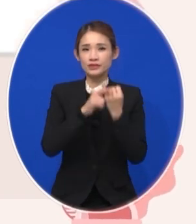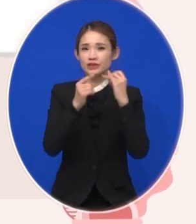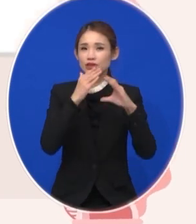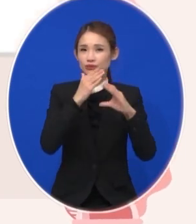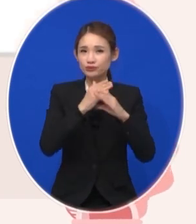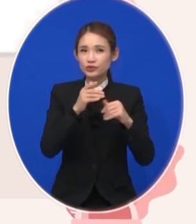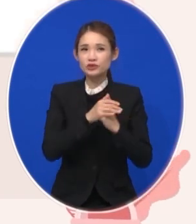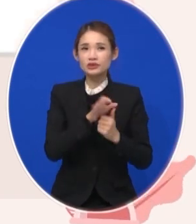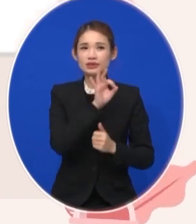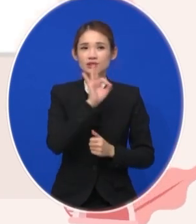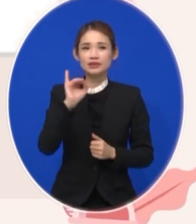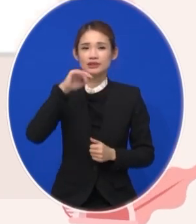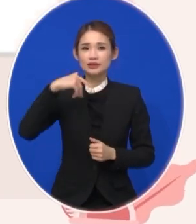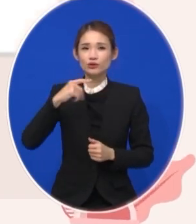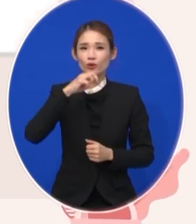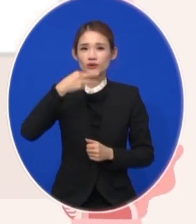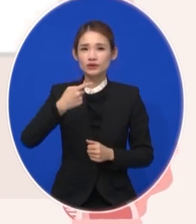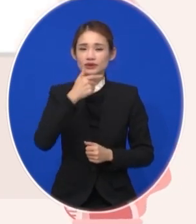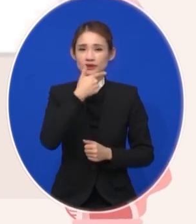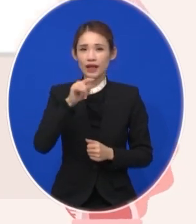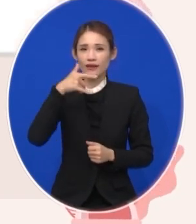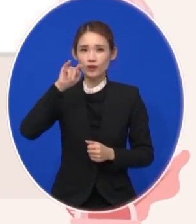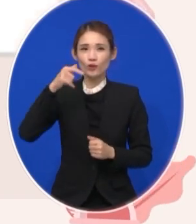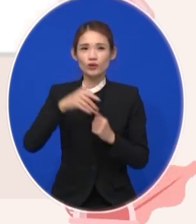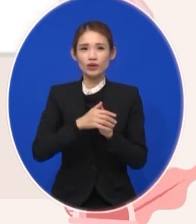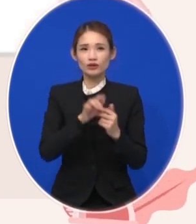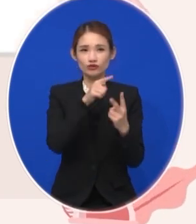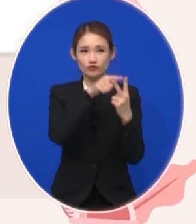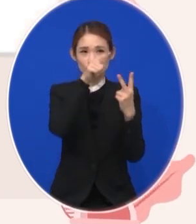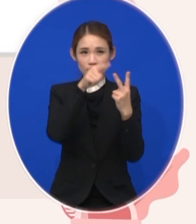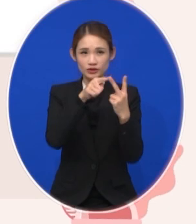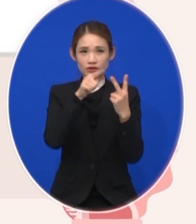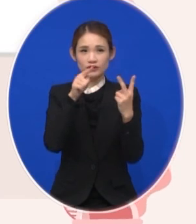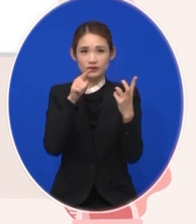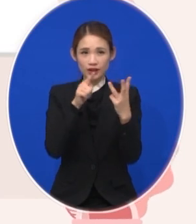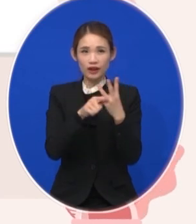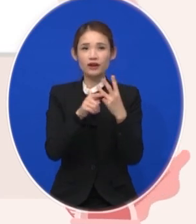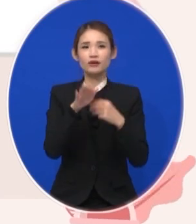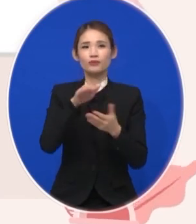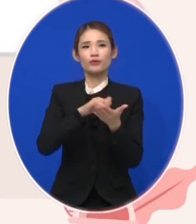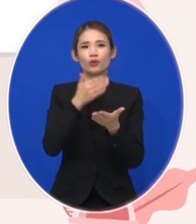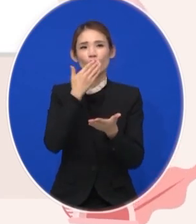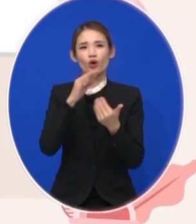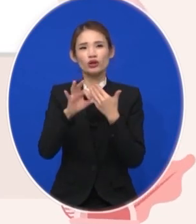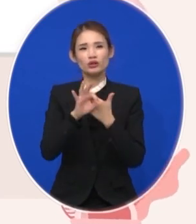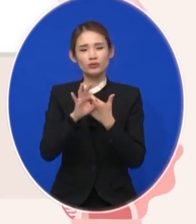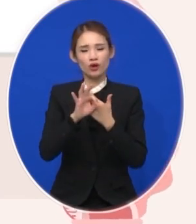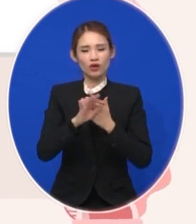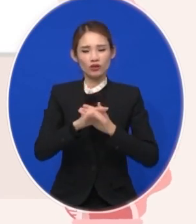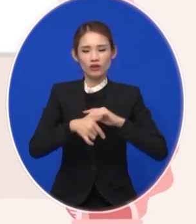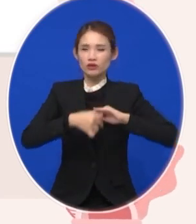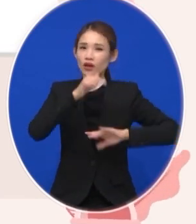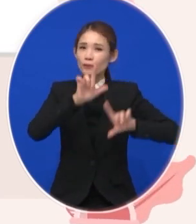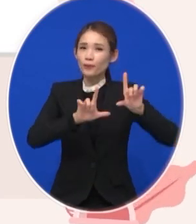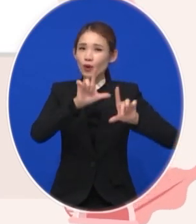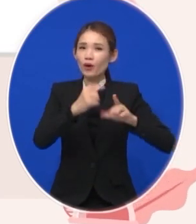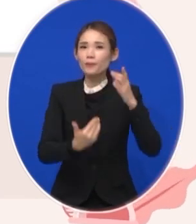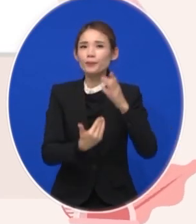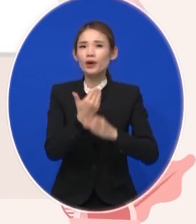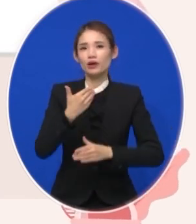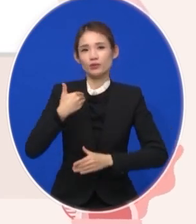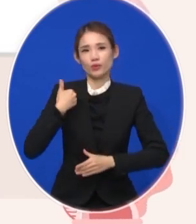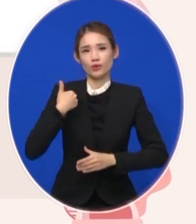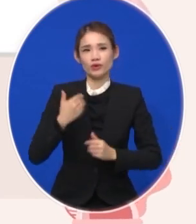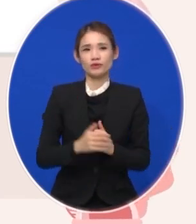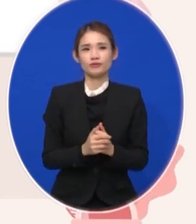임신 중 이소트레티노인, 발프로익산, 리튬, 메토트렉세이트, 와파린을 복용하면 태아 기형을 유발할